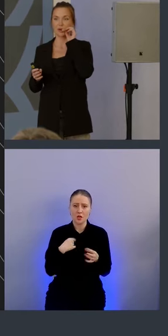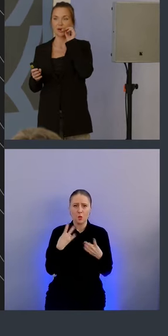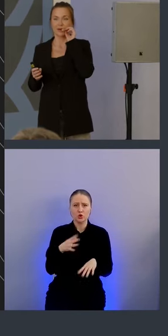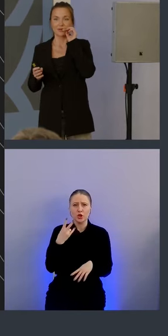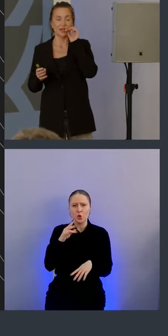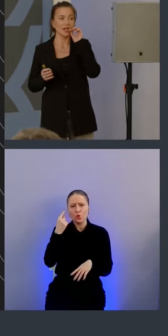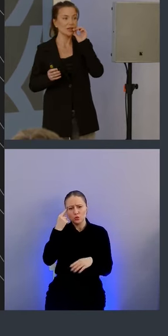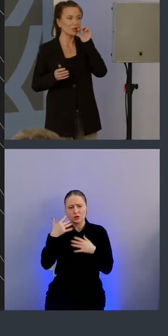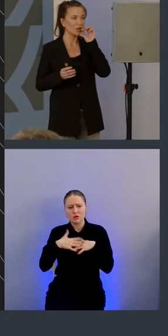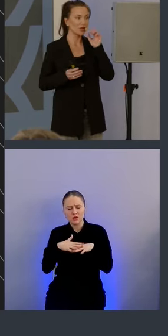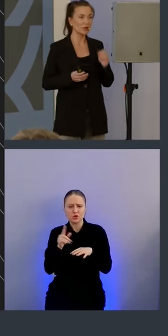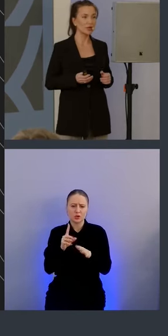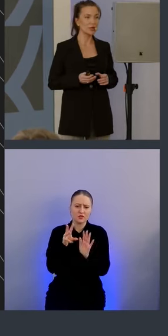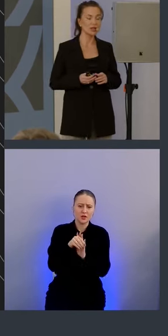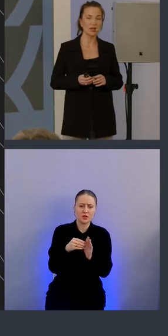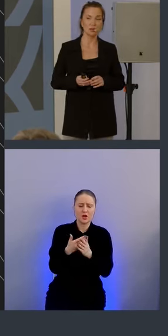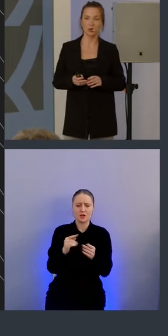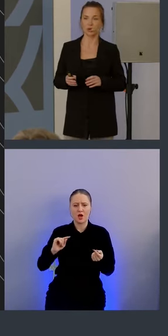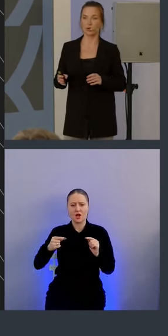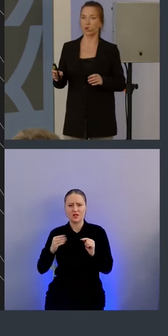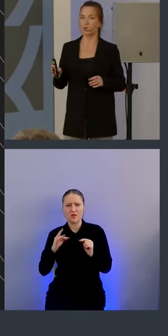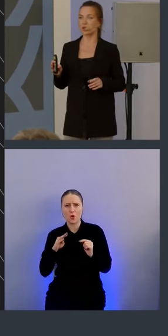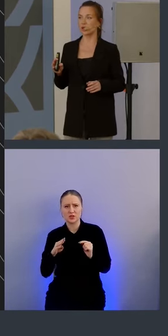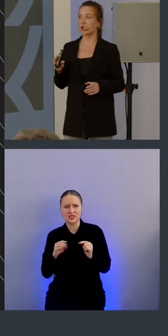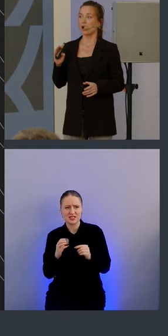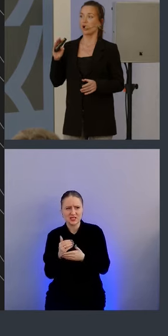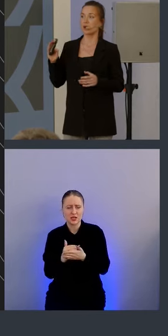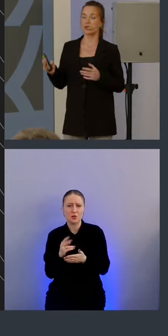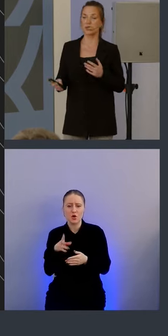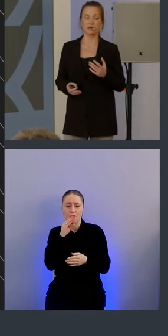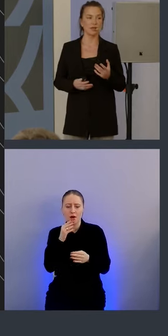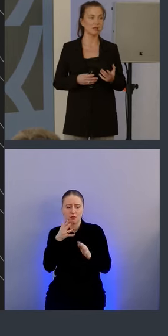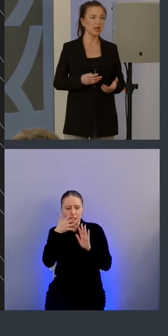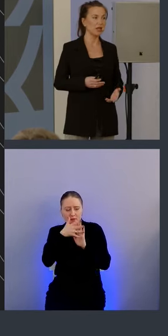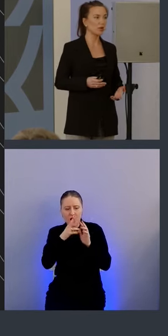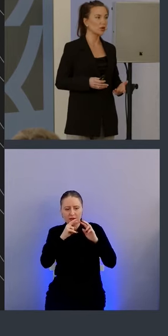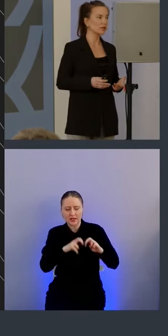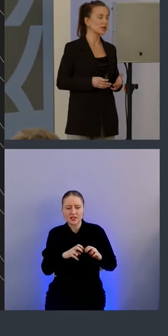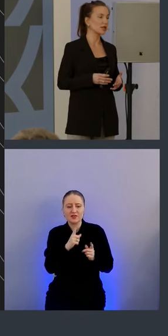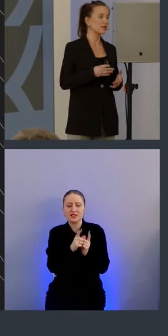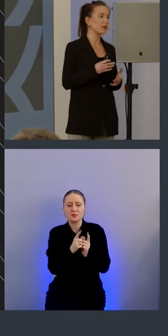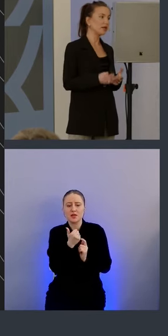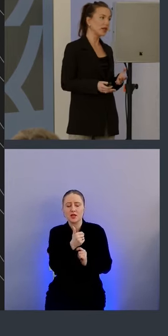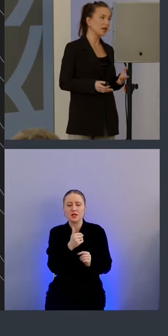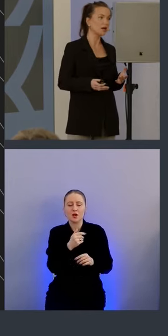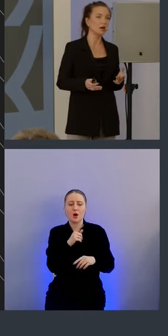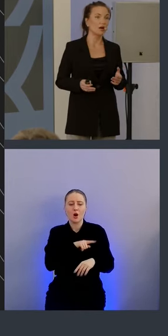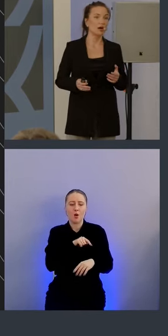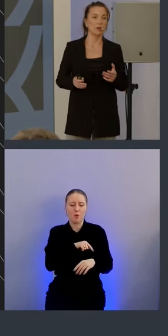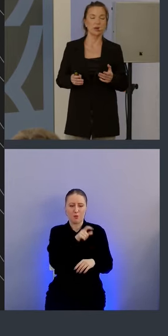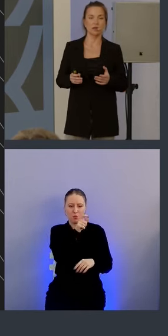чтобы внедрять какую-то антифрод-систему, которая будет анализировать изменения пользовательского